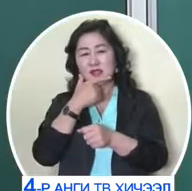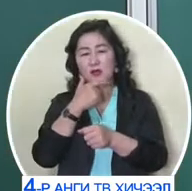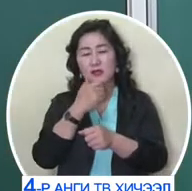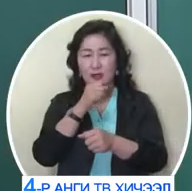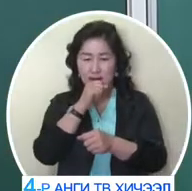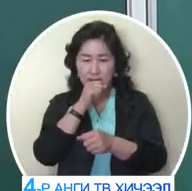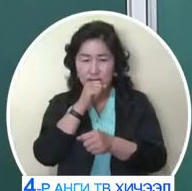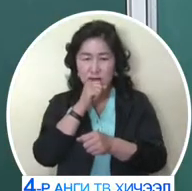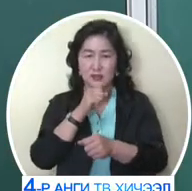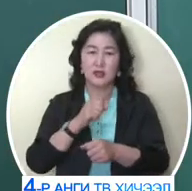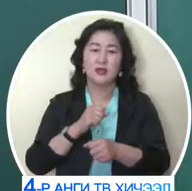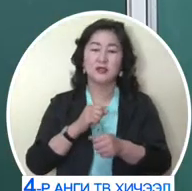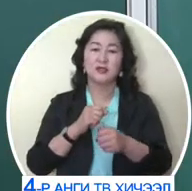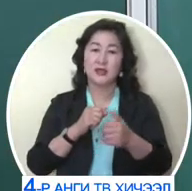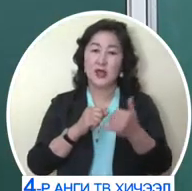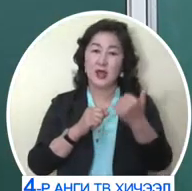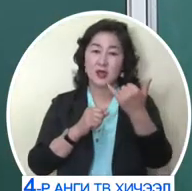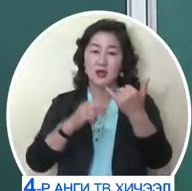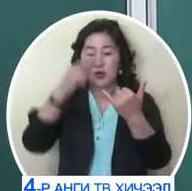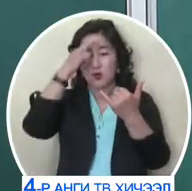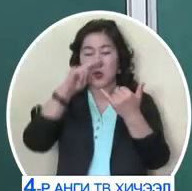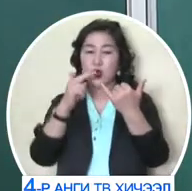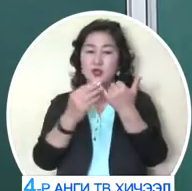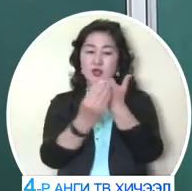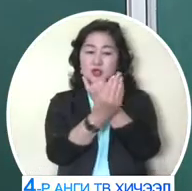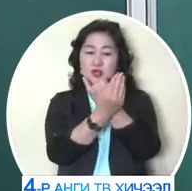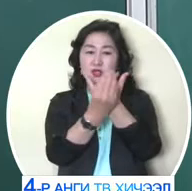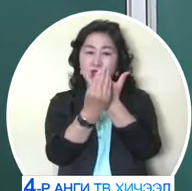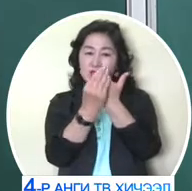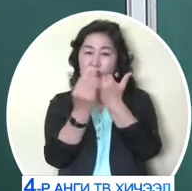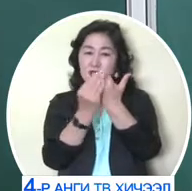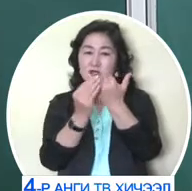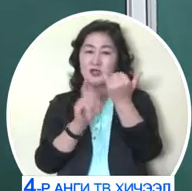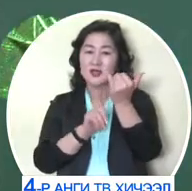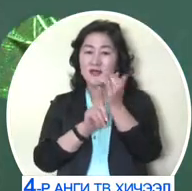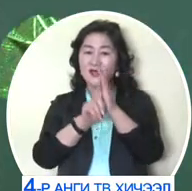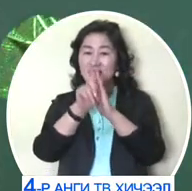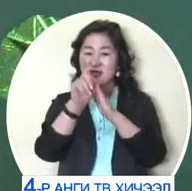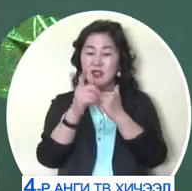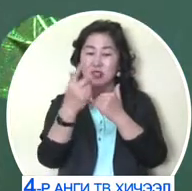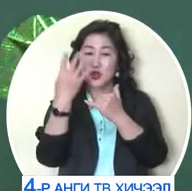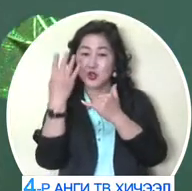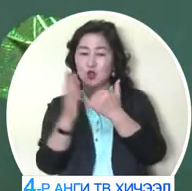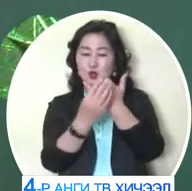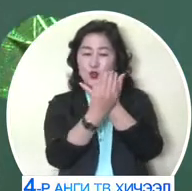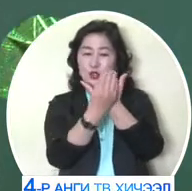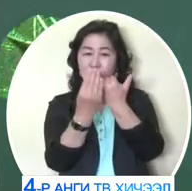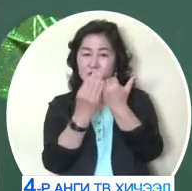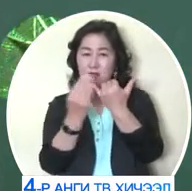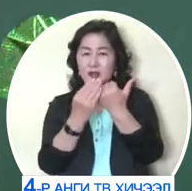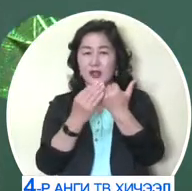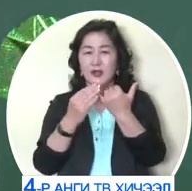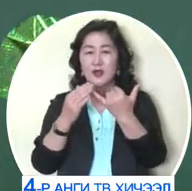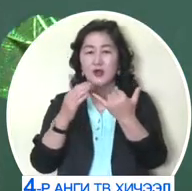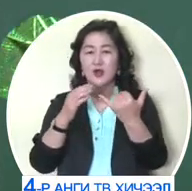Хүү энхүү таван дэлбээт цэцгээ. За эхний дөрөн дэлбээг нь бол өөрийнхөө хамгийн идэх дуртай